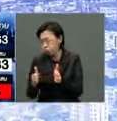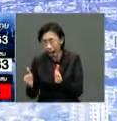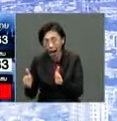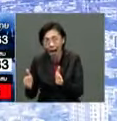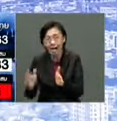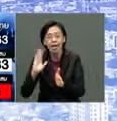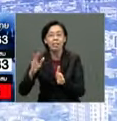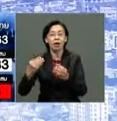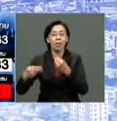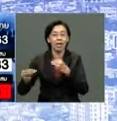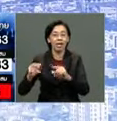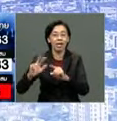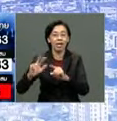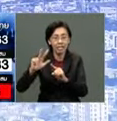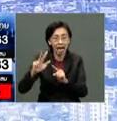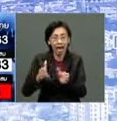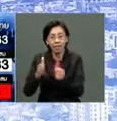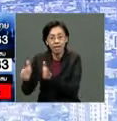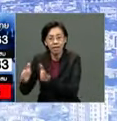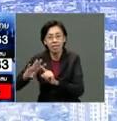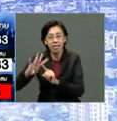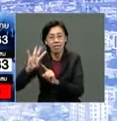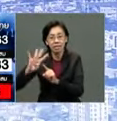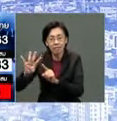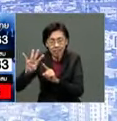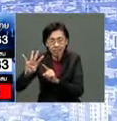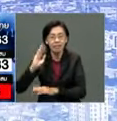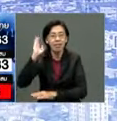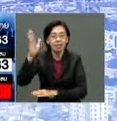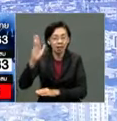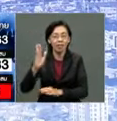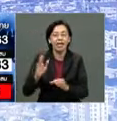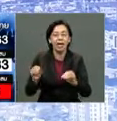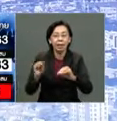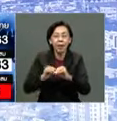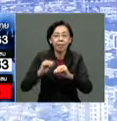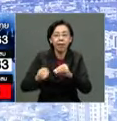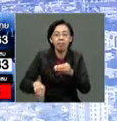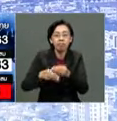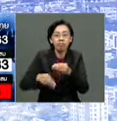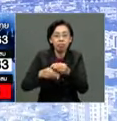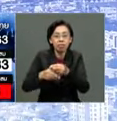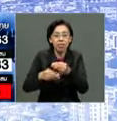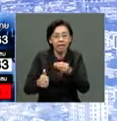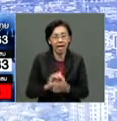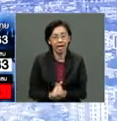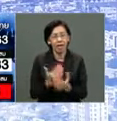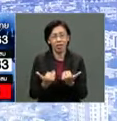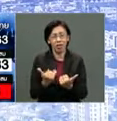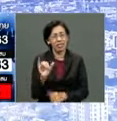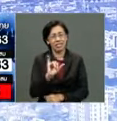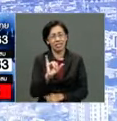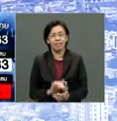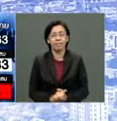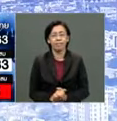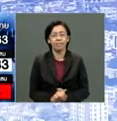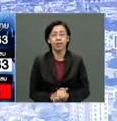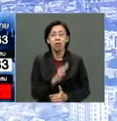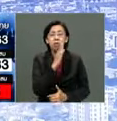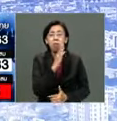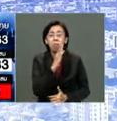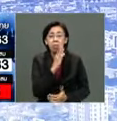ผ่อนปรนระยะที่3หรือ4นะครับก็จะได้มีการทำได้มากขึ้นกว่านี้ครับงั้นตอนนี้ยังยืนยันนะครับถ้าท่านไม่ได้